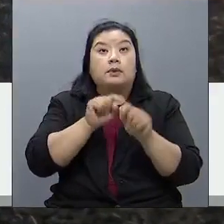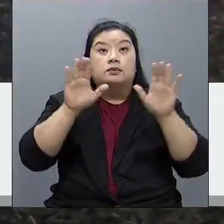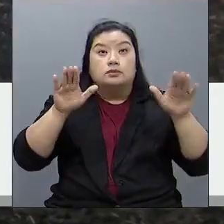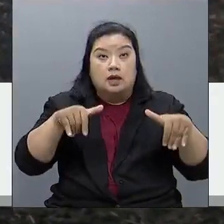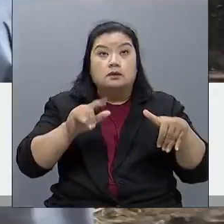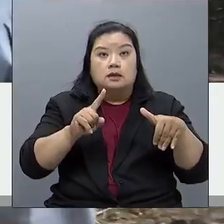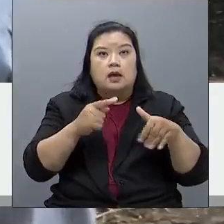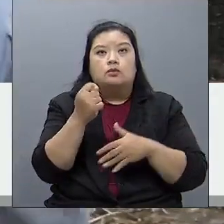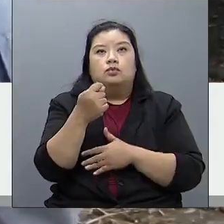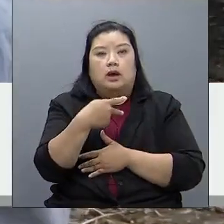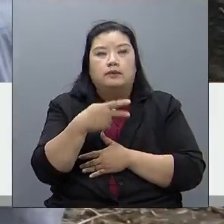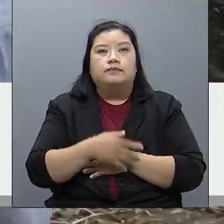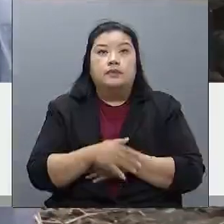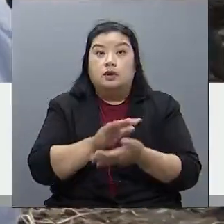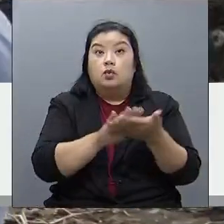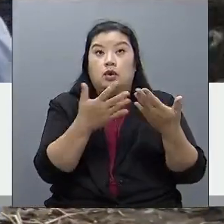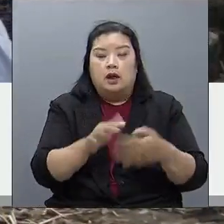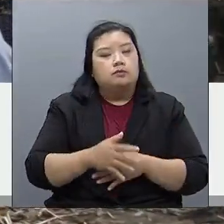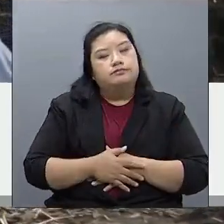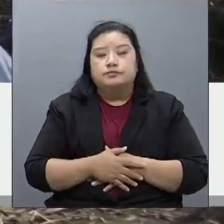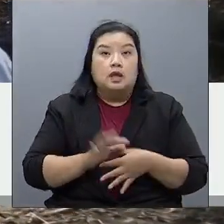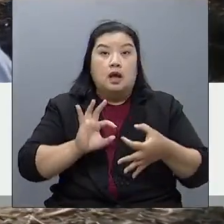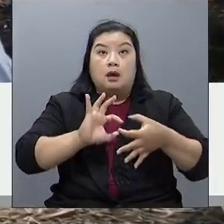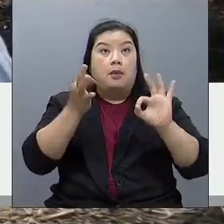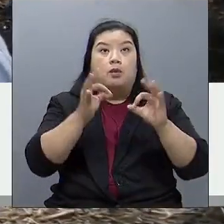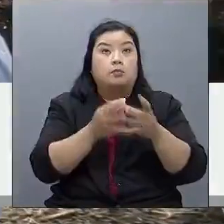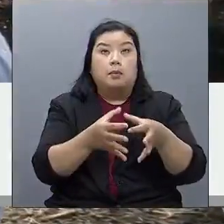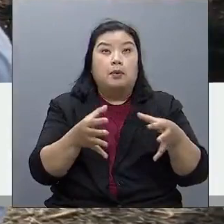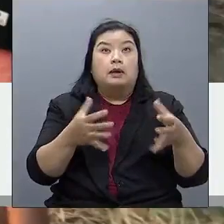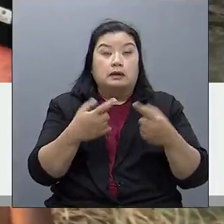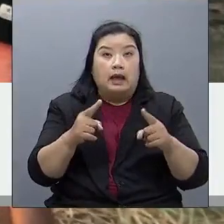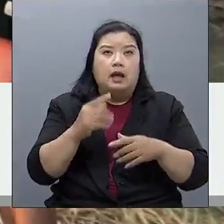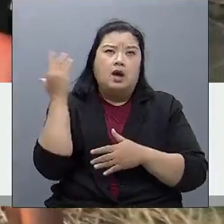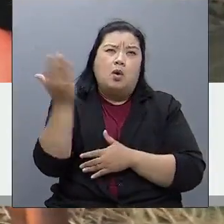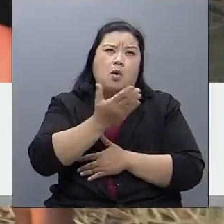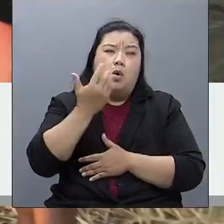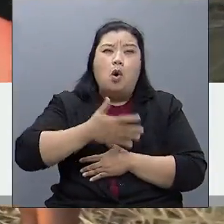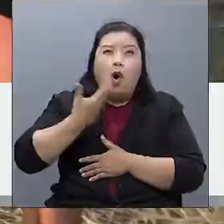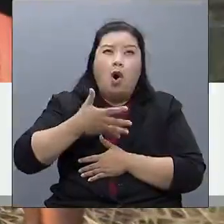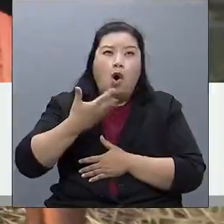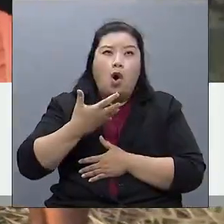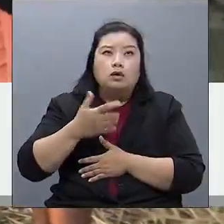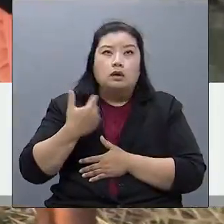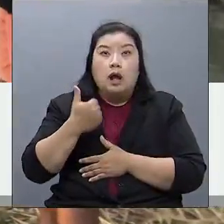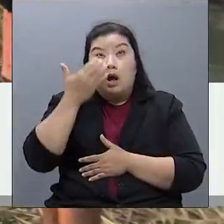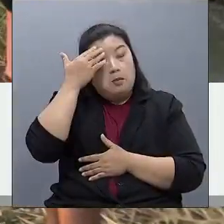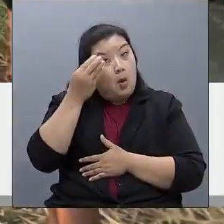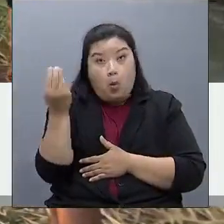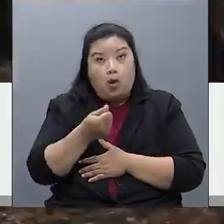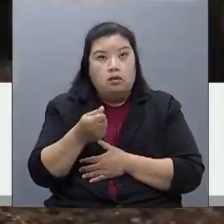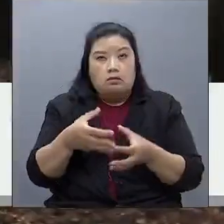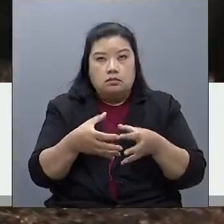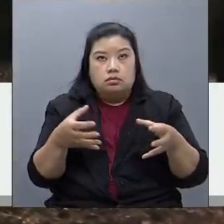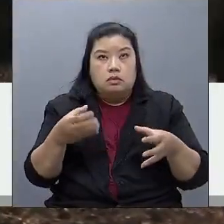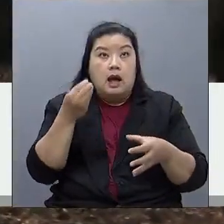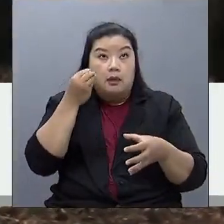านีตัดเสร็จก็จุดไฟเผาวัชพืชท่ามกลางอากาศที่ร้อนจัดไฟลุกลามอย่างรวดเร็วเกือบจะไป